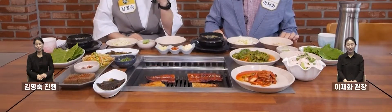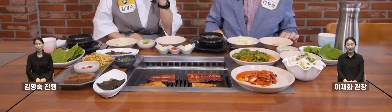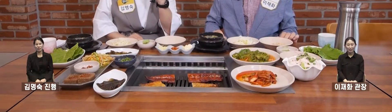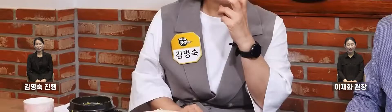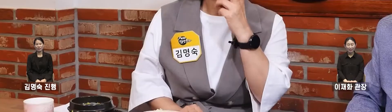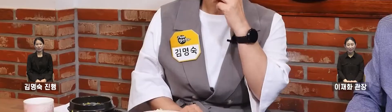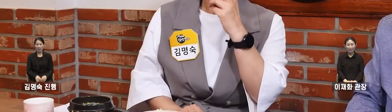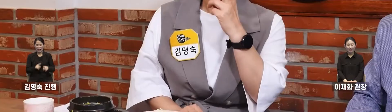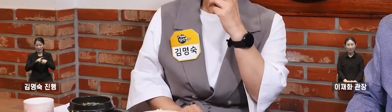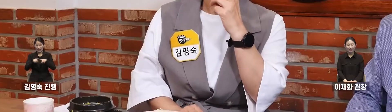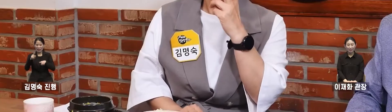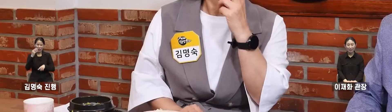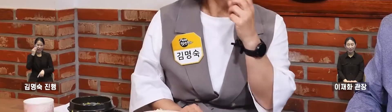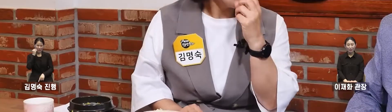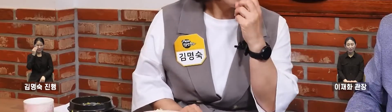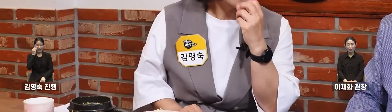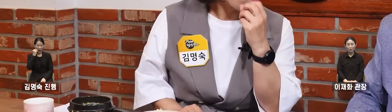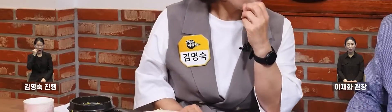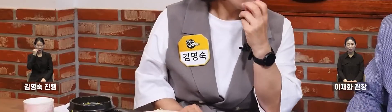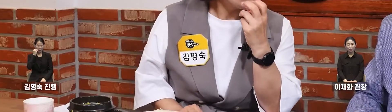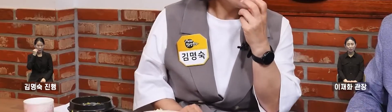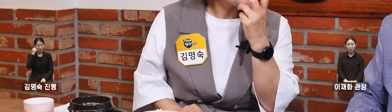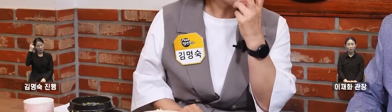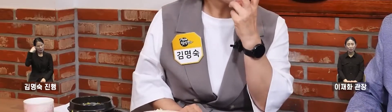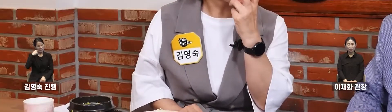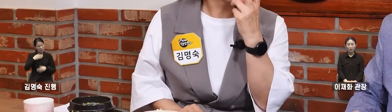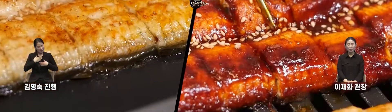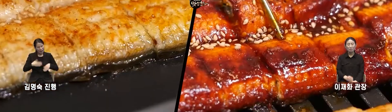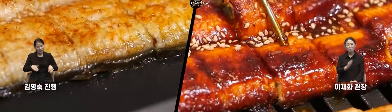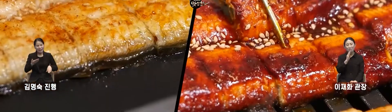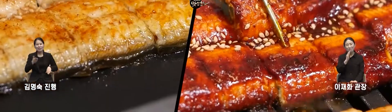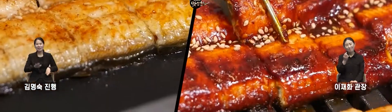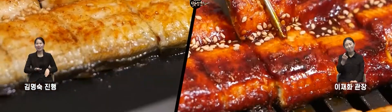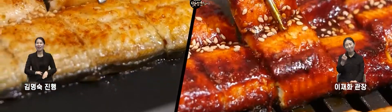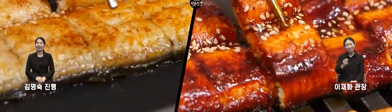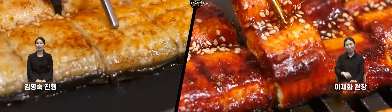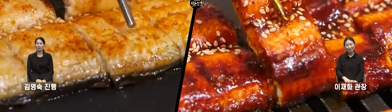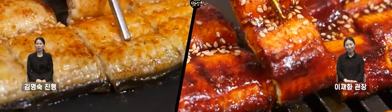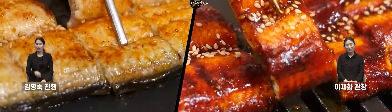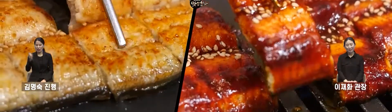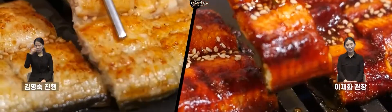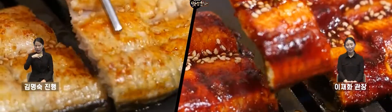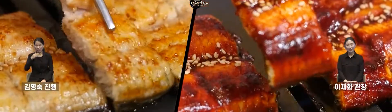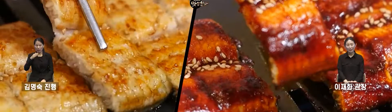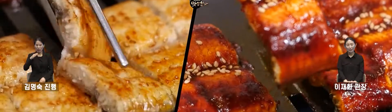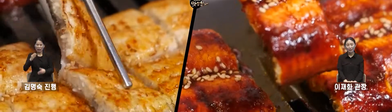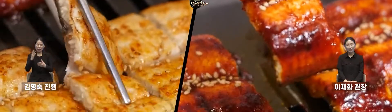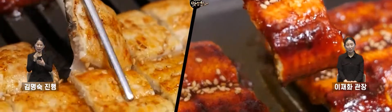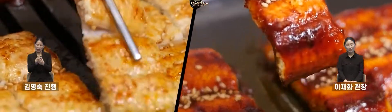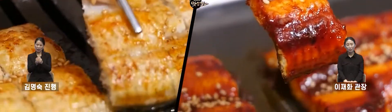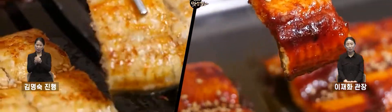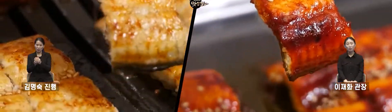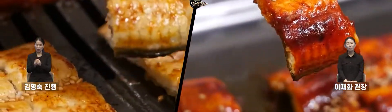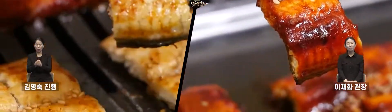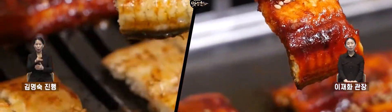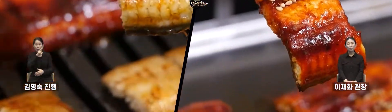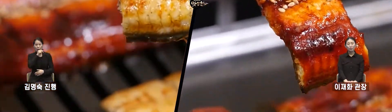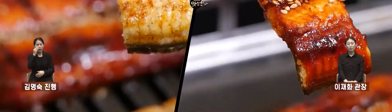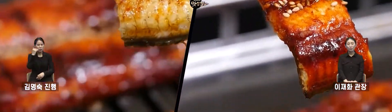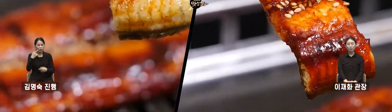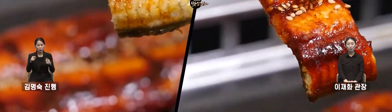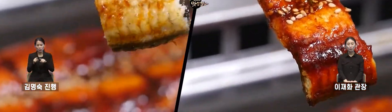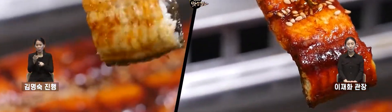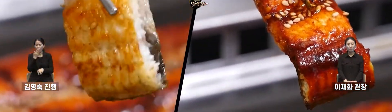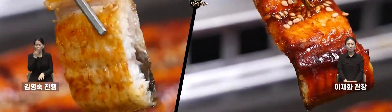때는 사실 이 장어의 식감을 좀 덜 느꼈거든요. 예, 예, 맞습니다. 근데 그냥 깻잎하고